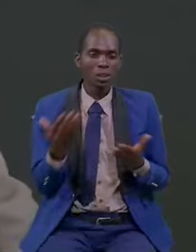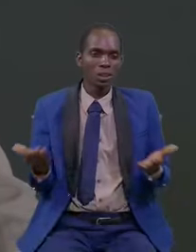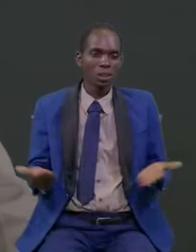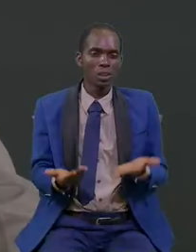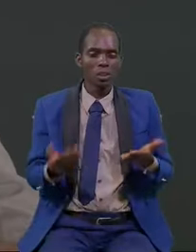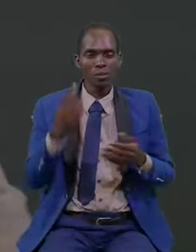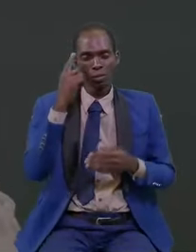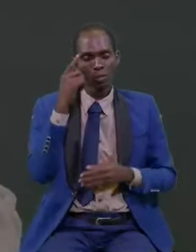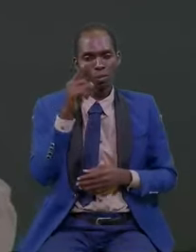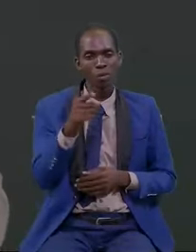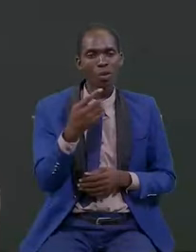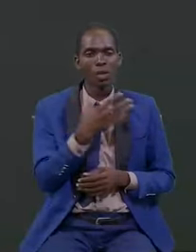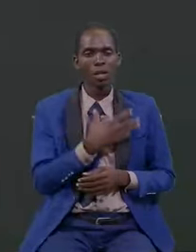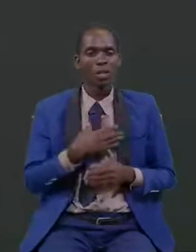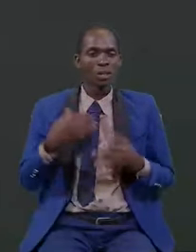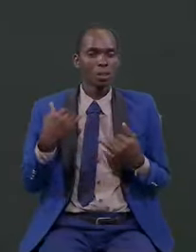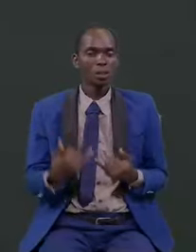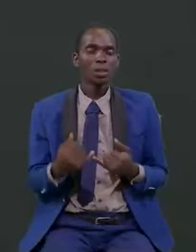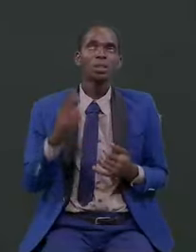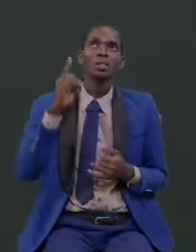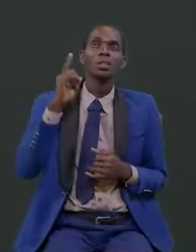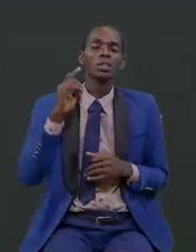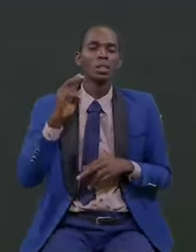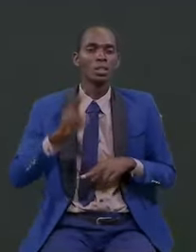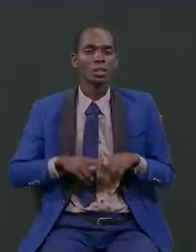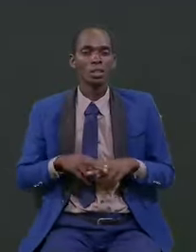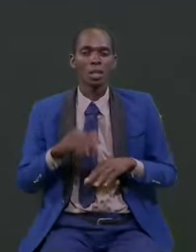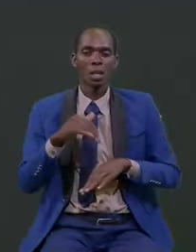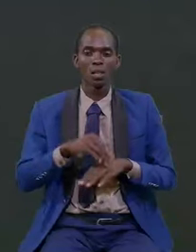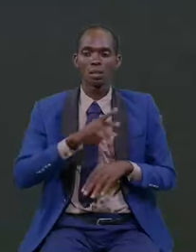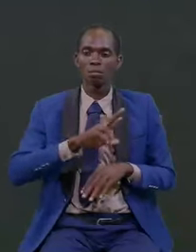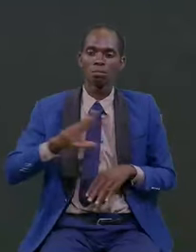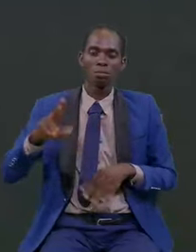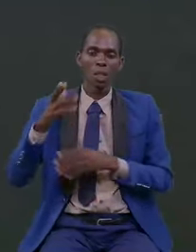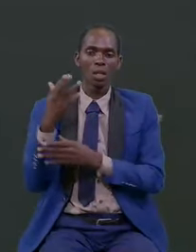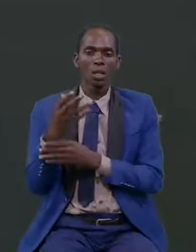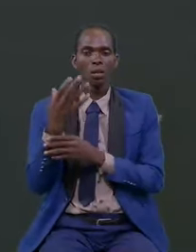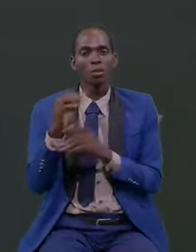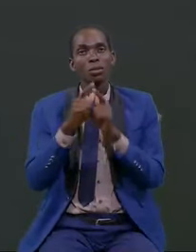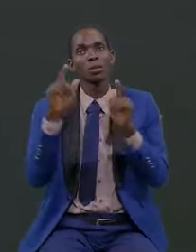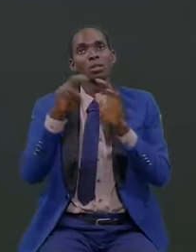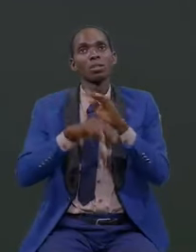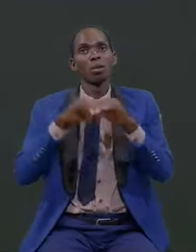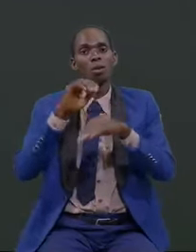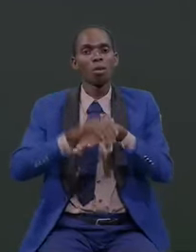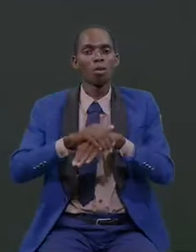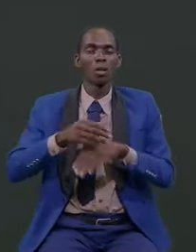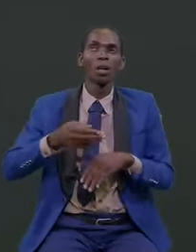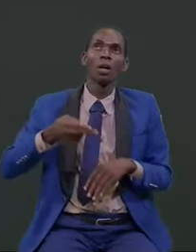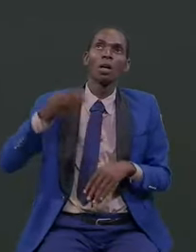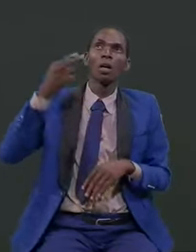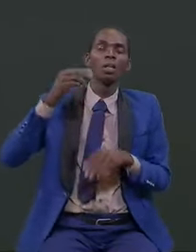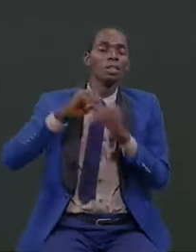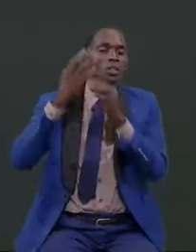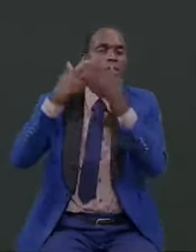jour. Maintenant, il s'est assis à la droite de la majesté divine. Il faut